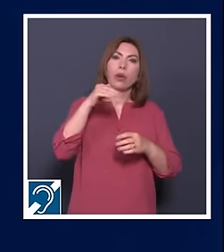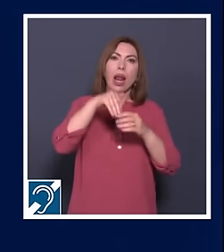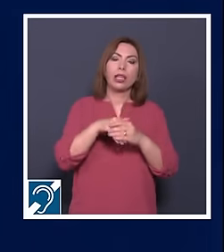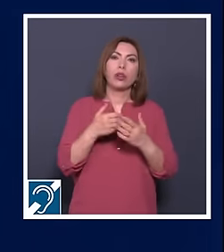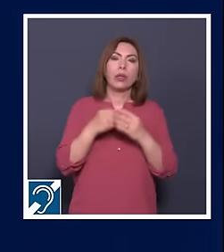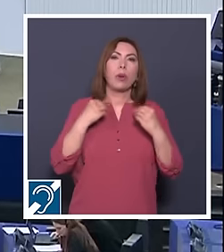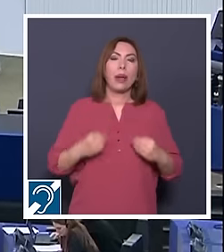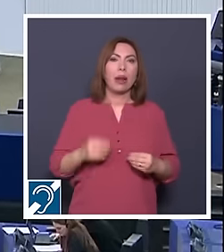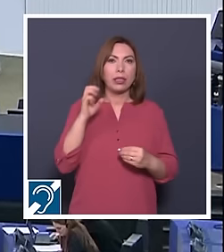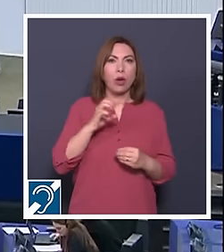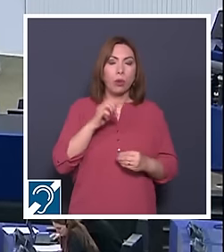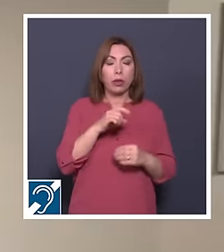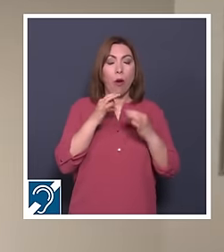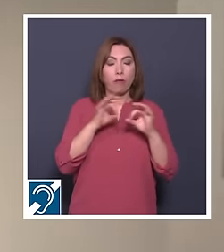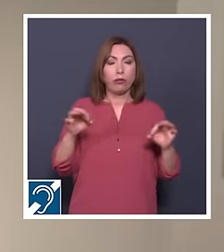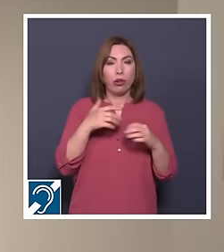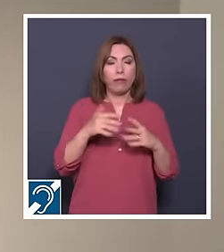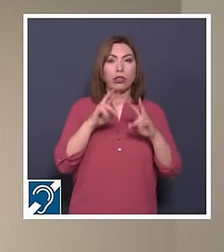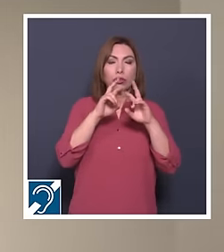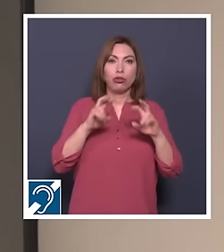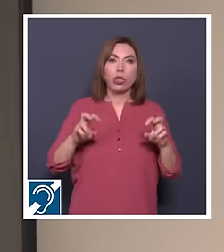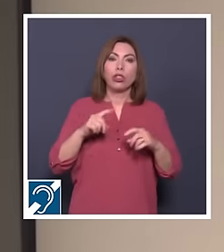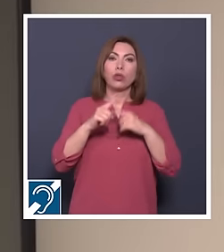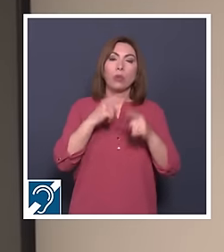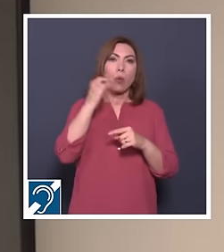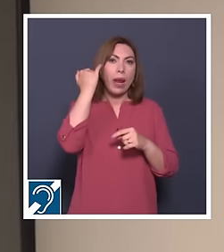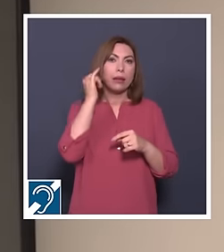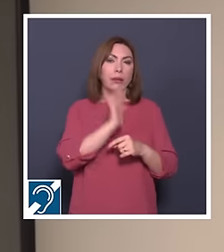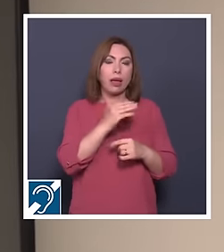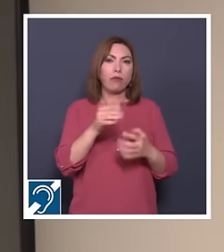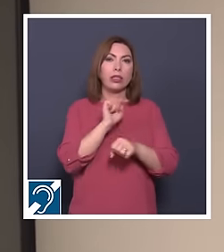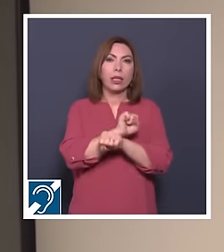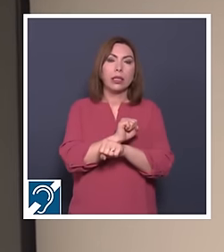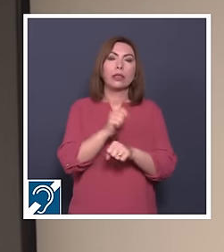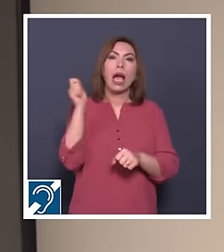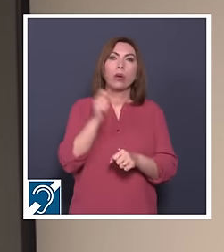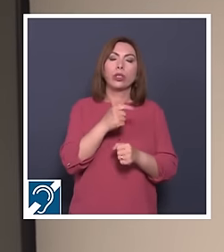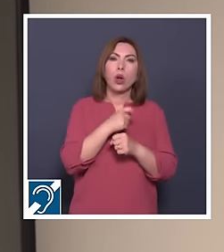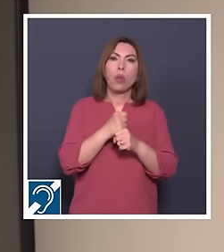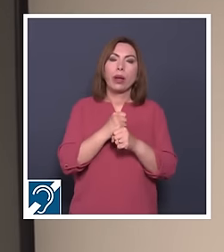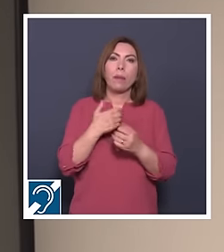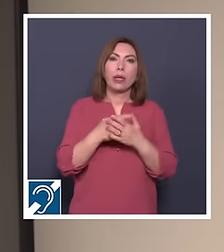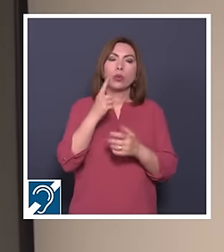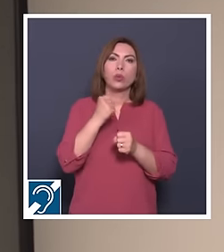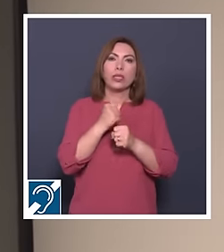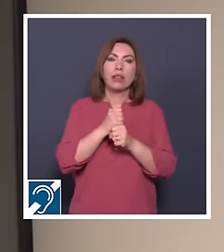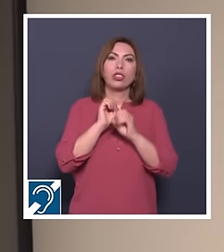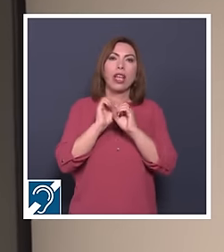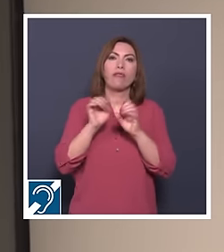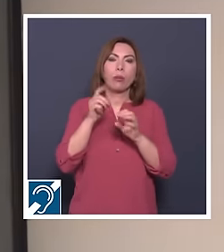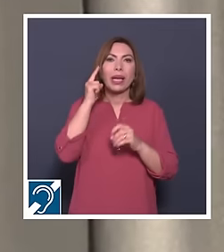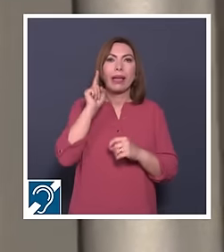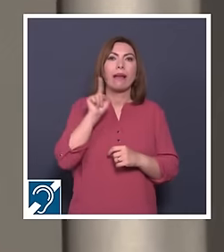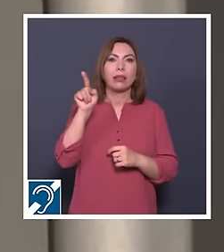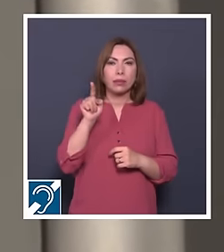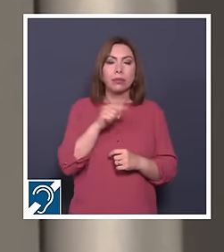European. Oficialul a fost cercetat după ce unul dintre asistenții săi a fost arestat, sub acuzația că lucrează pentru un serviciu de informații